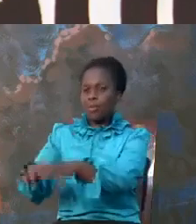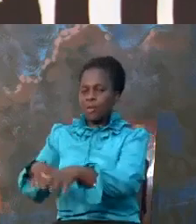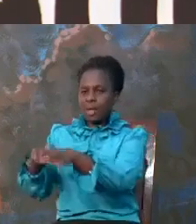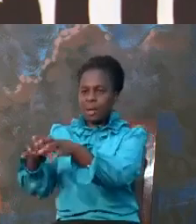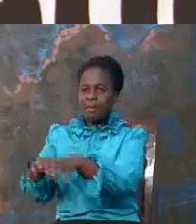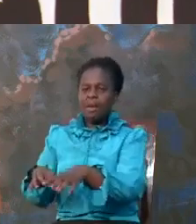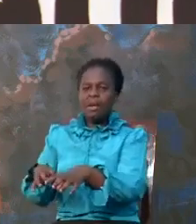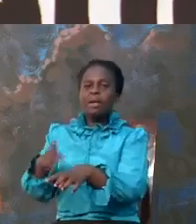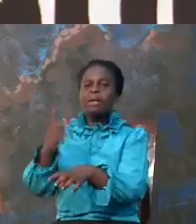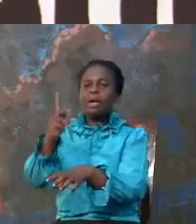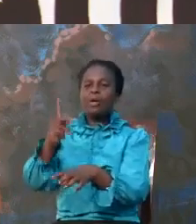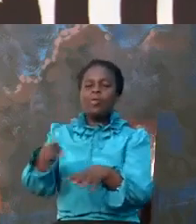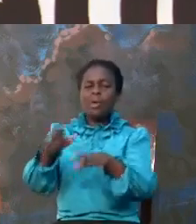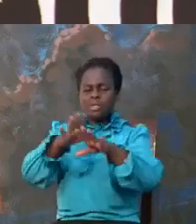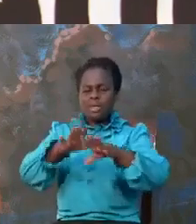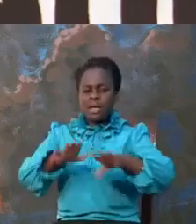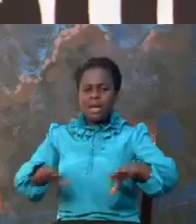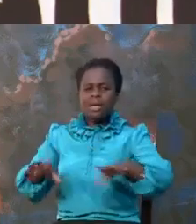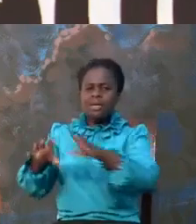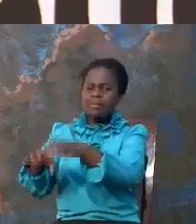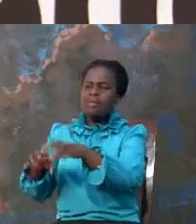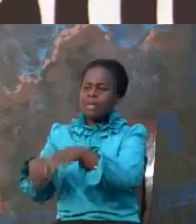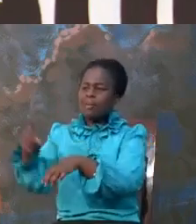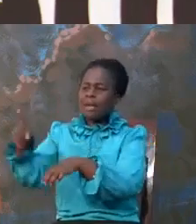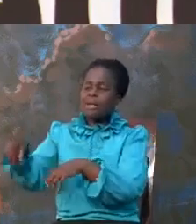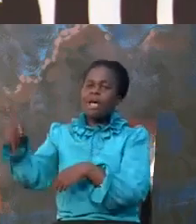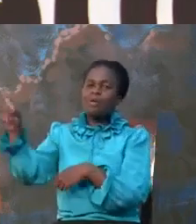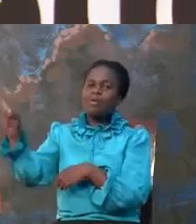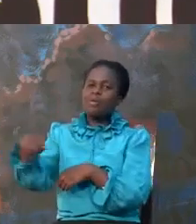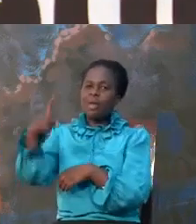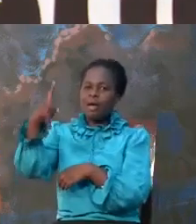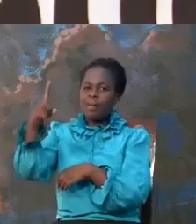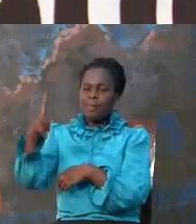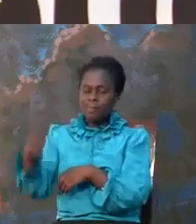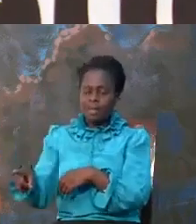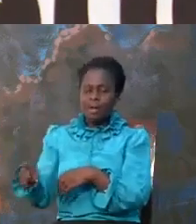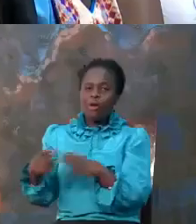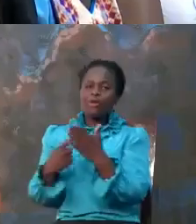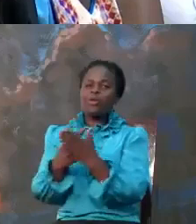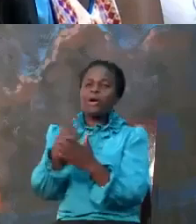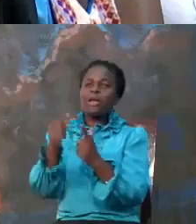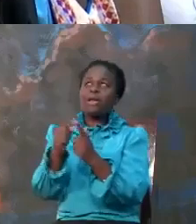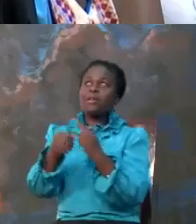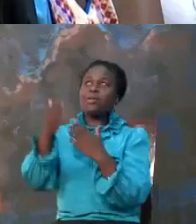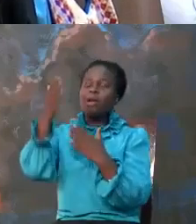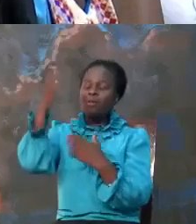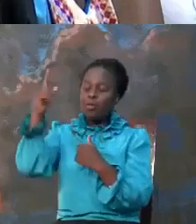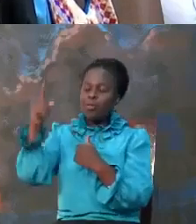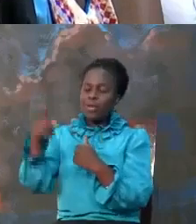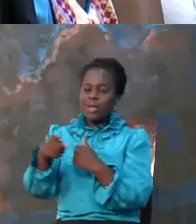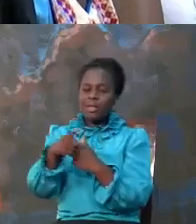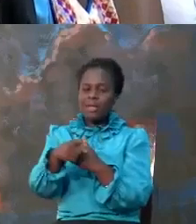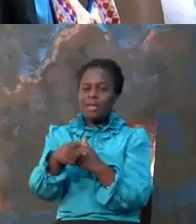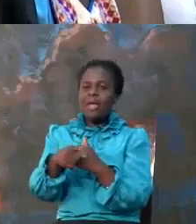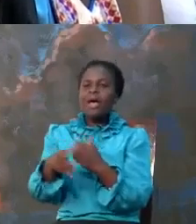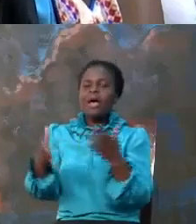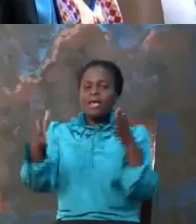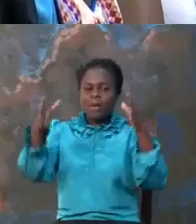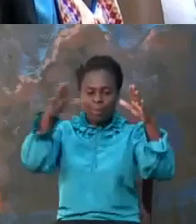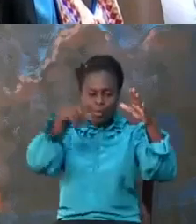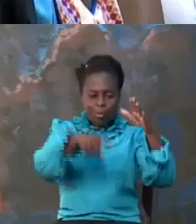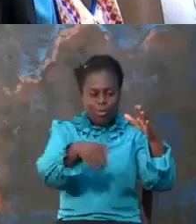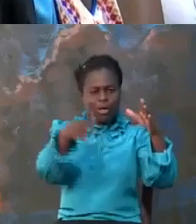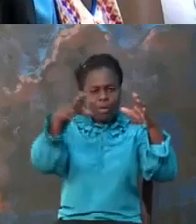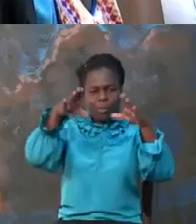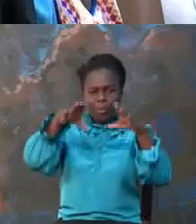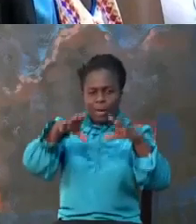tayari mnyama kwa imani anayo dhambi, kwa mujibu wa neno la Bwana, yeye anapoungama kwenye kichwa cha yule